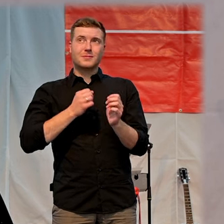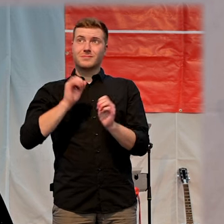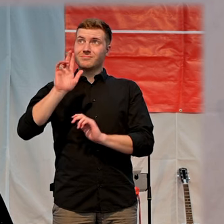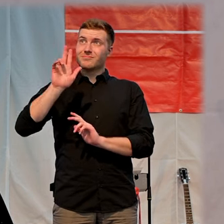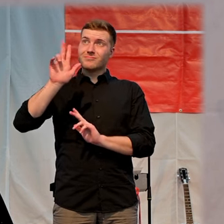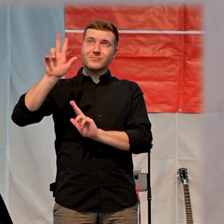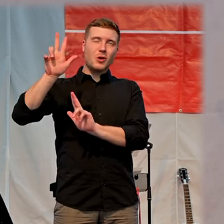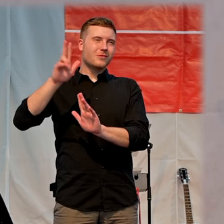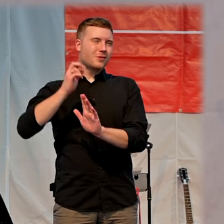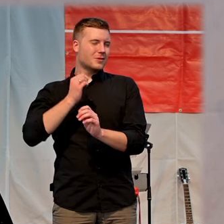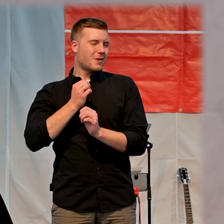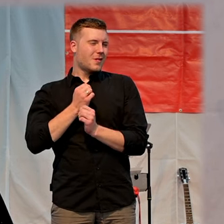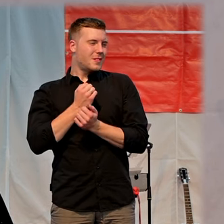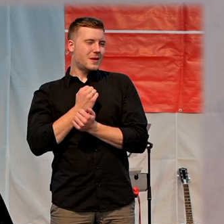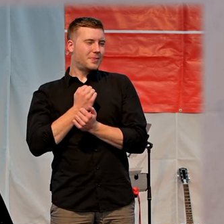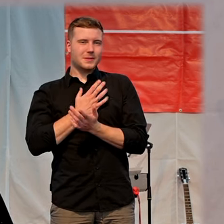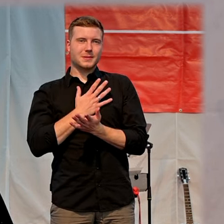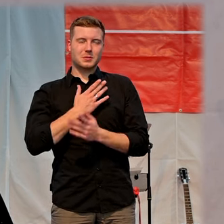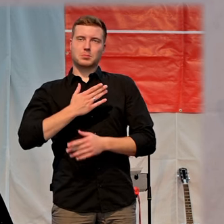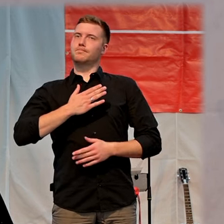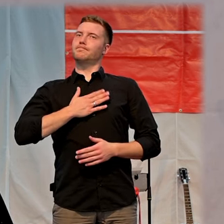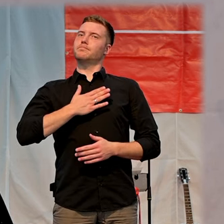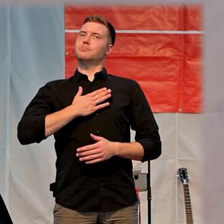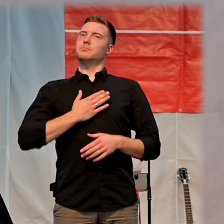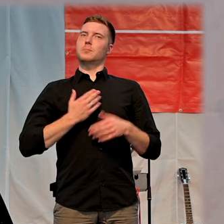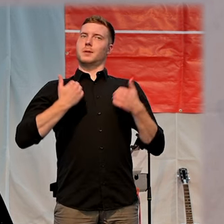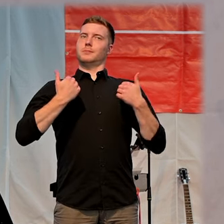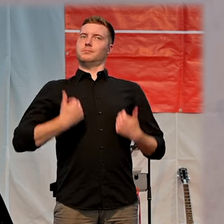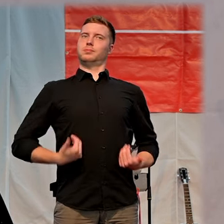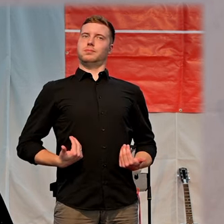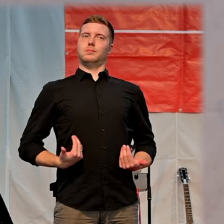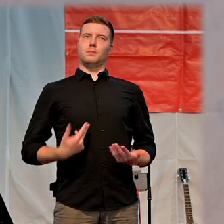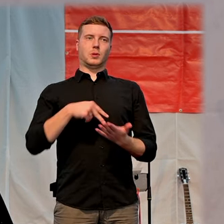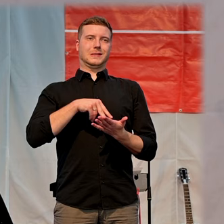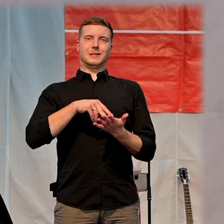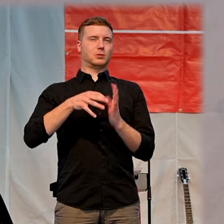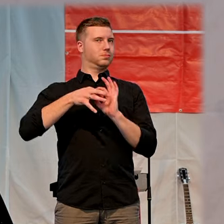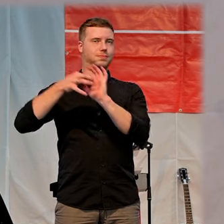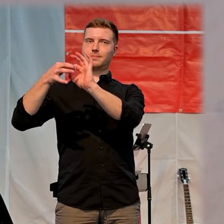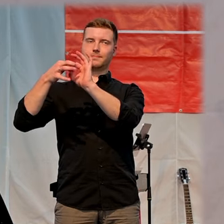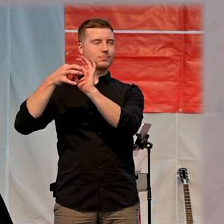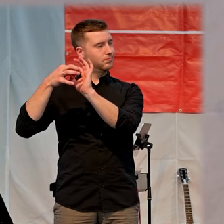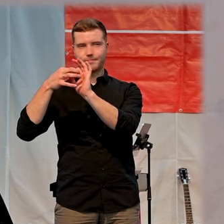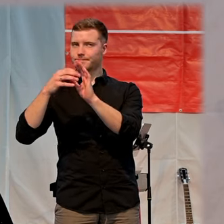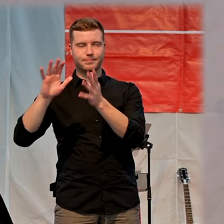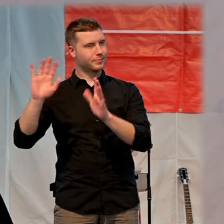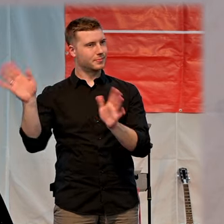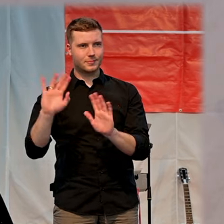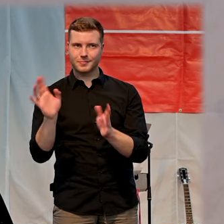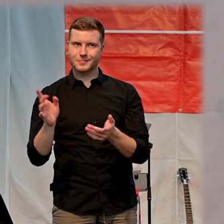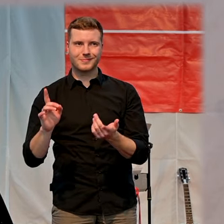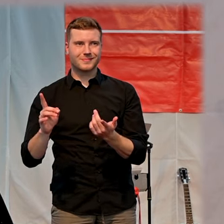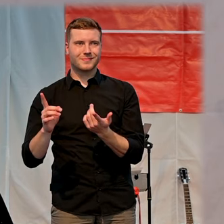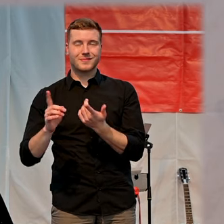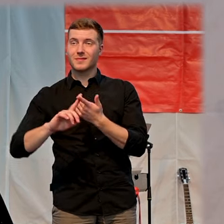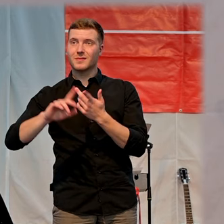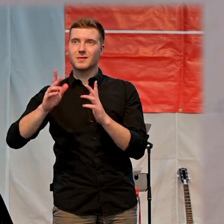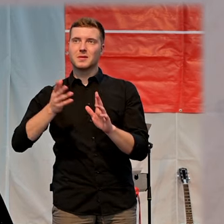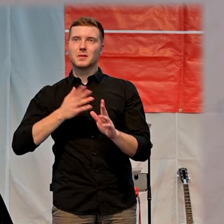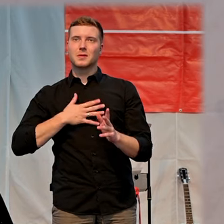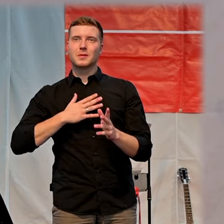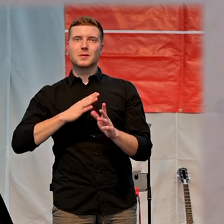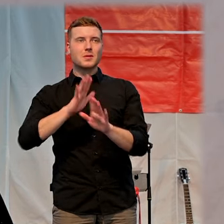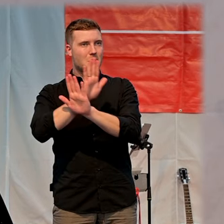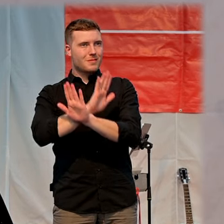ist nicht abhängig von unseren Positionen, die wir einnehmen. Entweder ist sie ausgeschüttet in unser Herzen durch den Heiligen Geist,